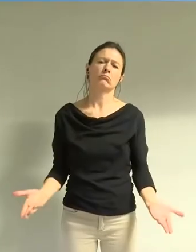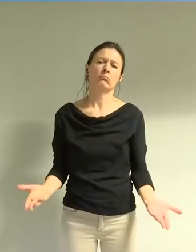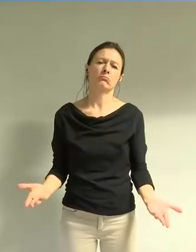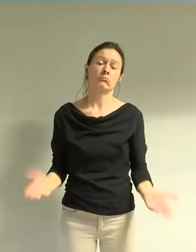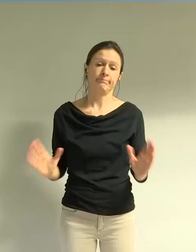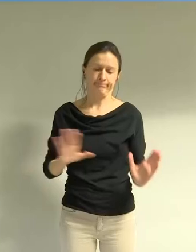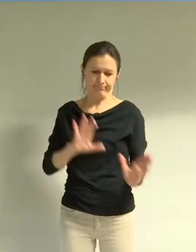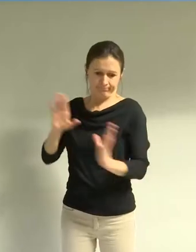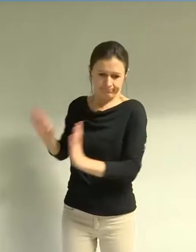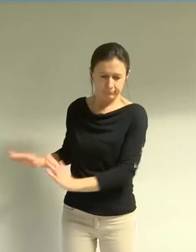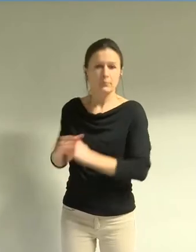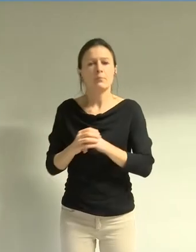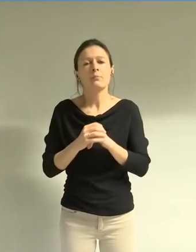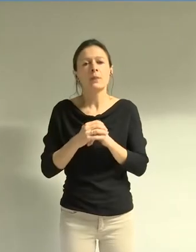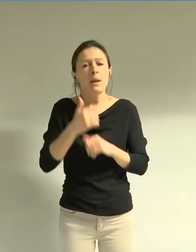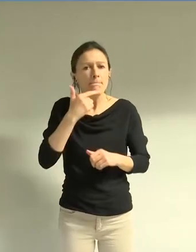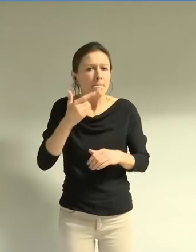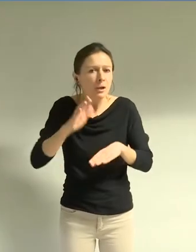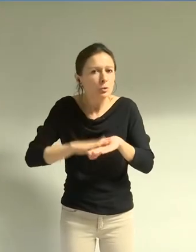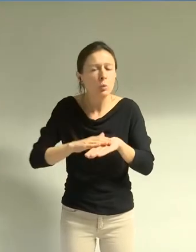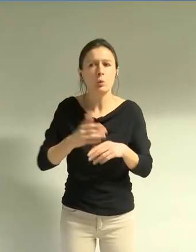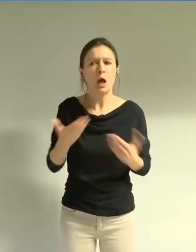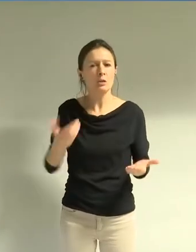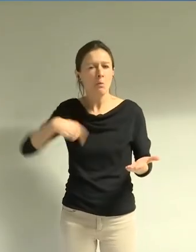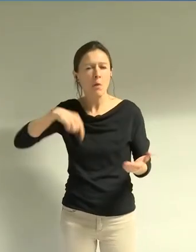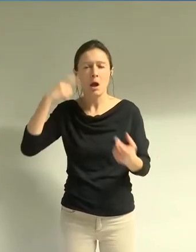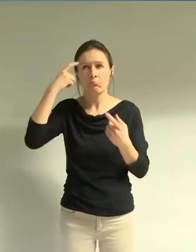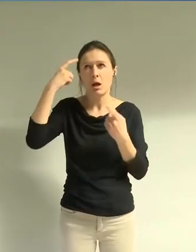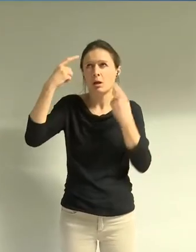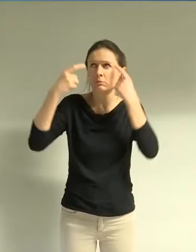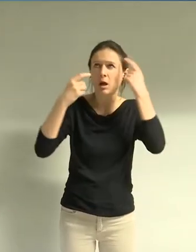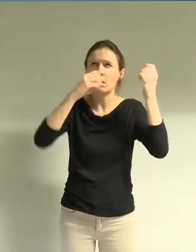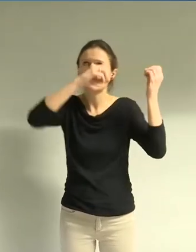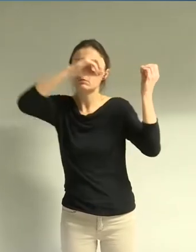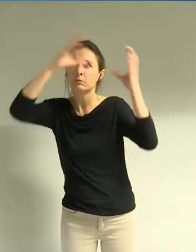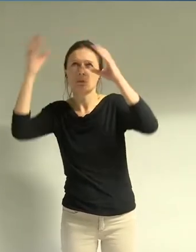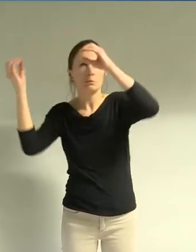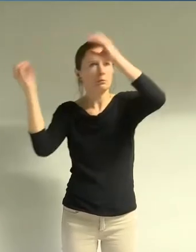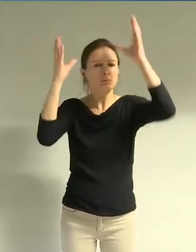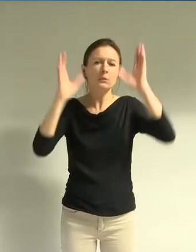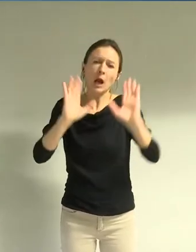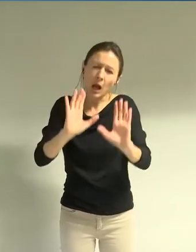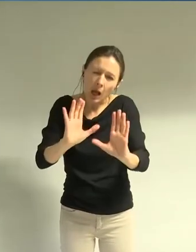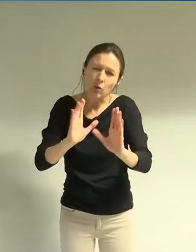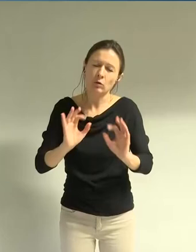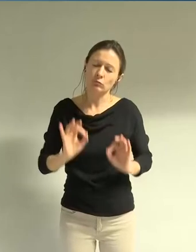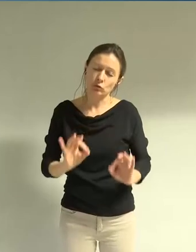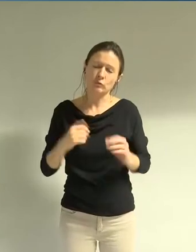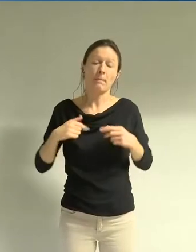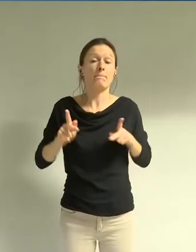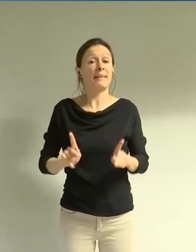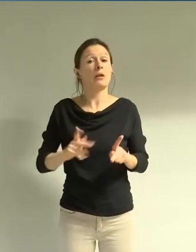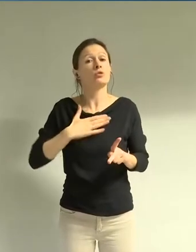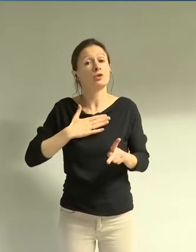question des poncifs du moment où les choses qui serait tout à fait incompréhensible alors je reconnais que je n'ai pas forcément la même pédagogie qu'un que